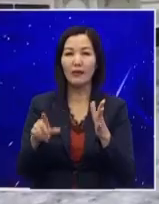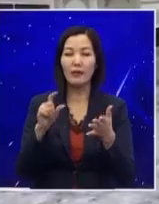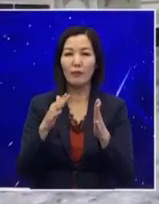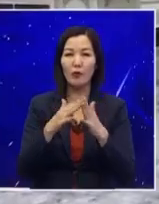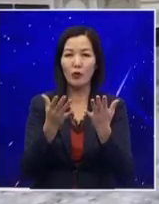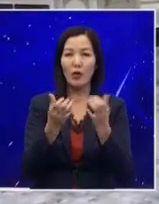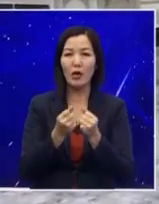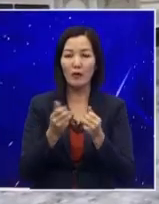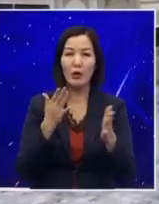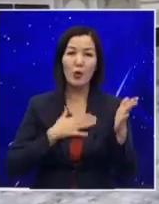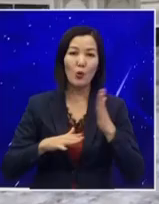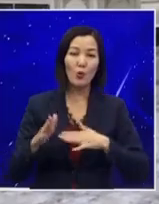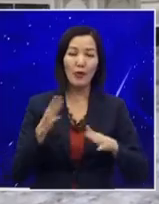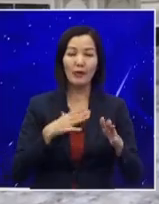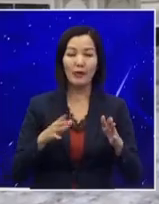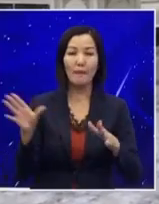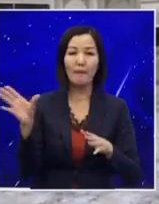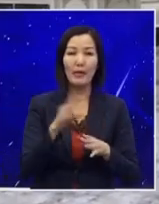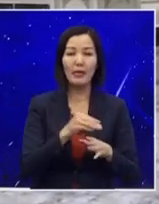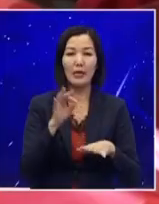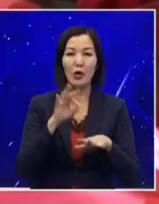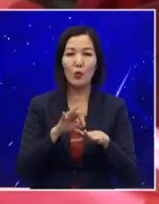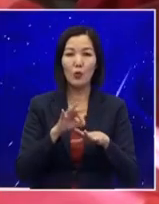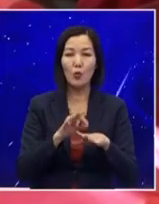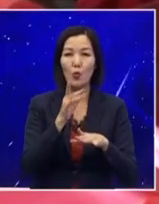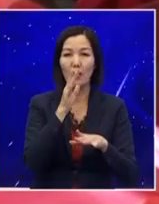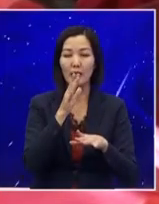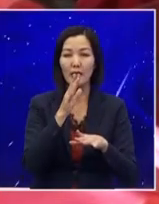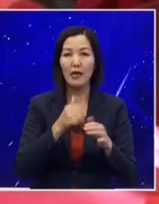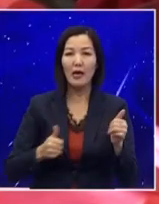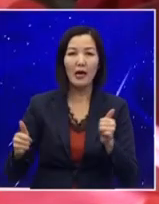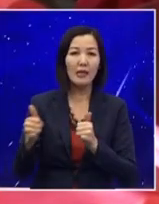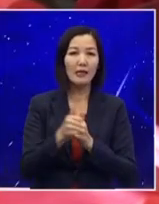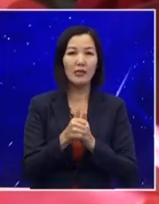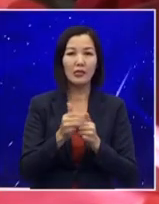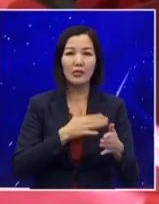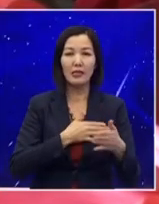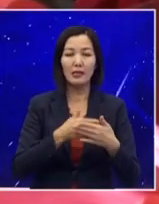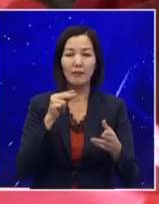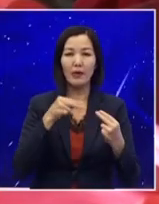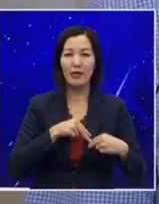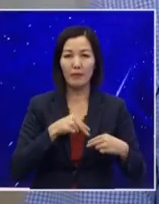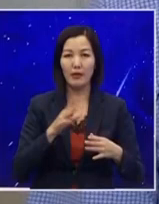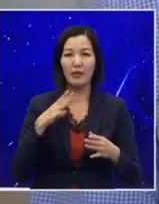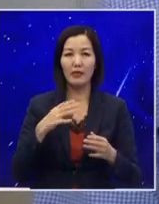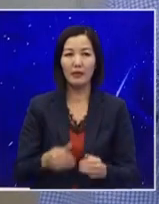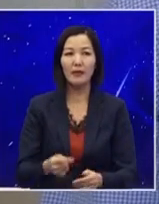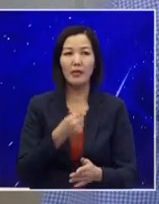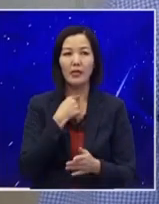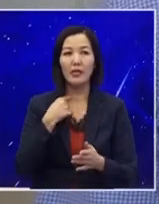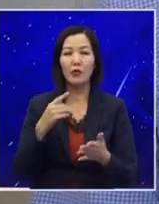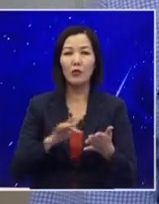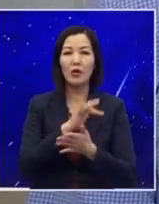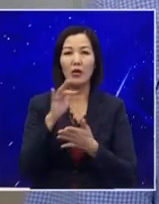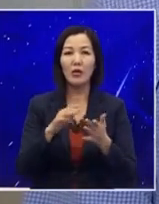алып, шаттықтары еселенді. Барлығы да індет кезінде алғы шепте талмай, тынбай қызмет еткендер. Талдықорған қаласының